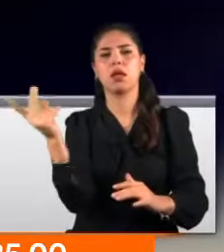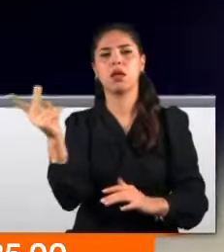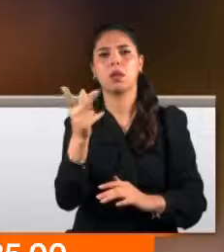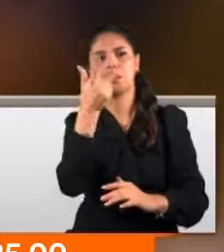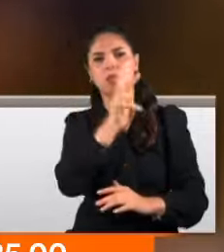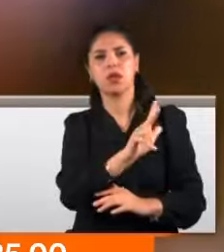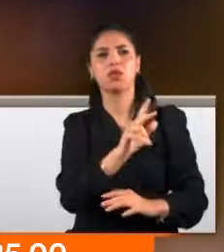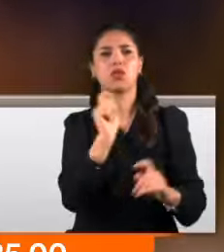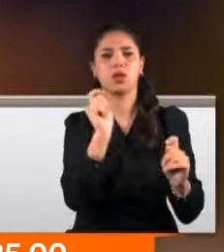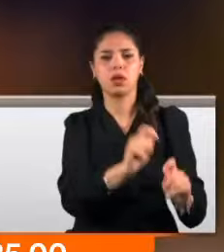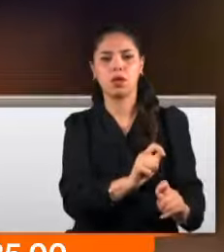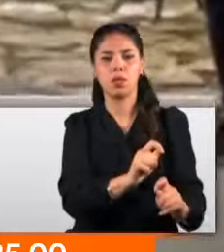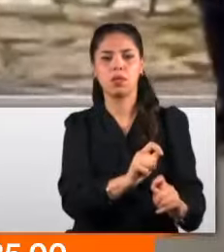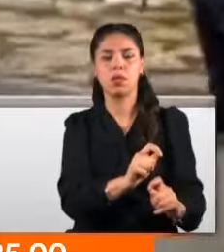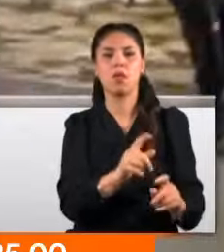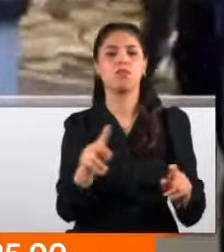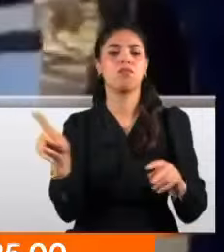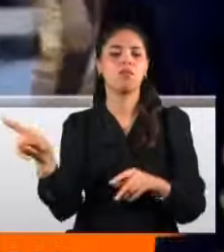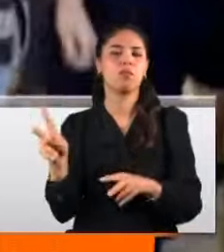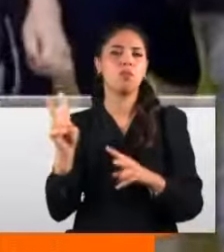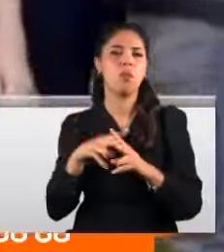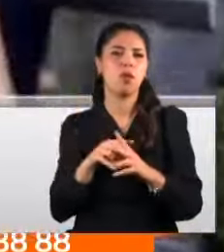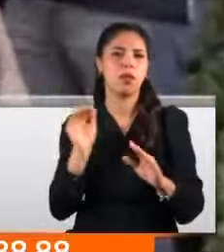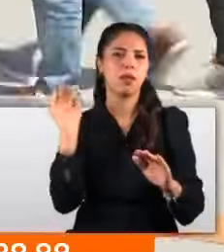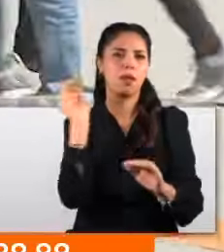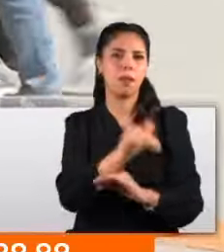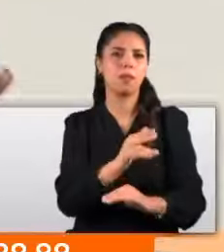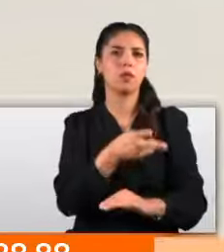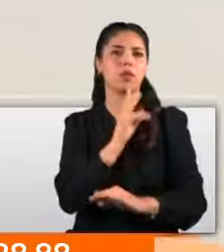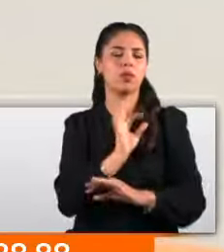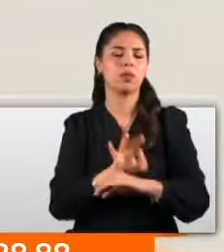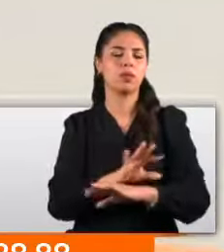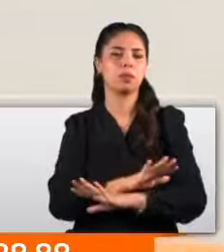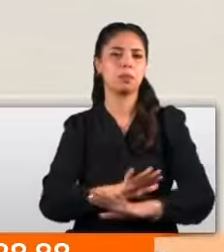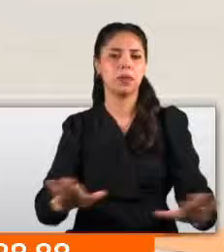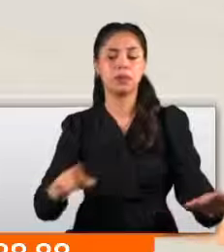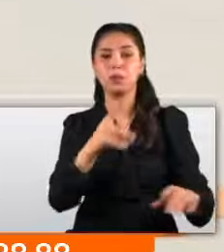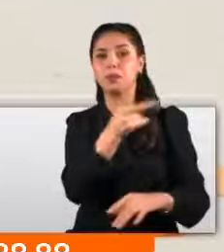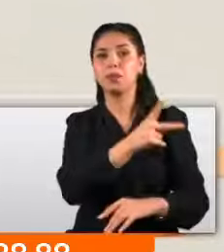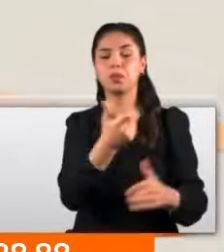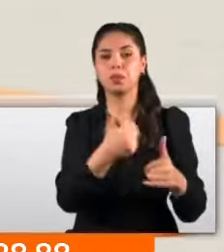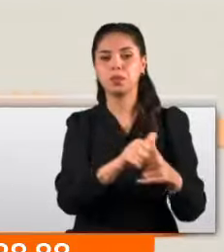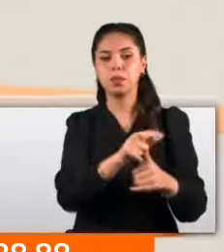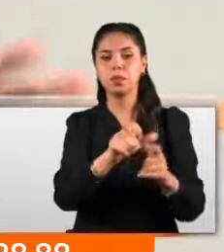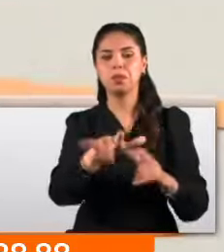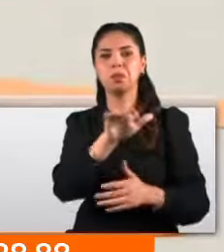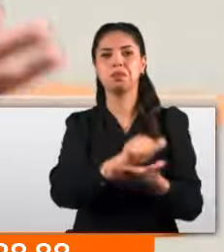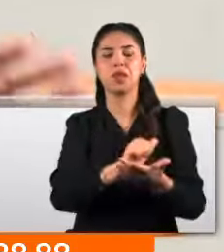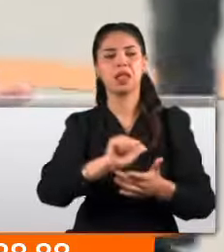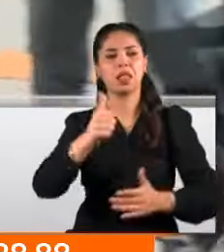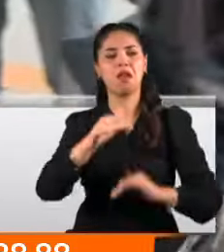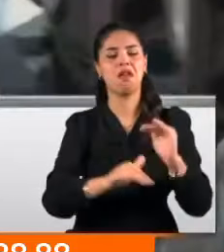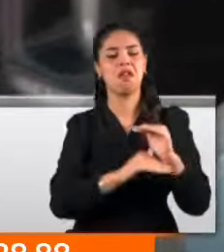biz izliyordu. Ta ki Mali Şube polisleri kapılarını çalana kadar. Ünlü fenomen çift sosyal medyada şaşalı